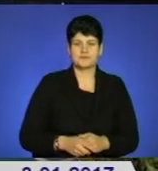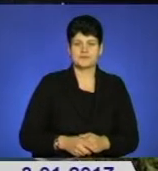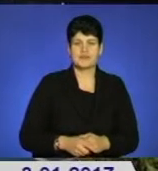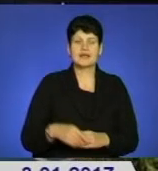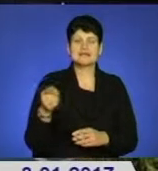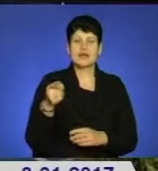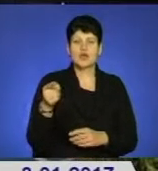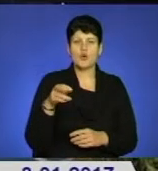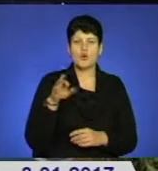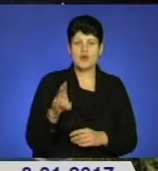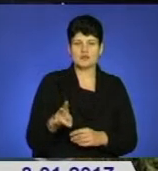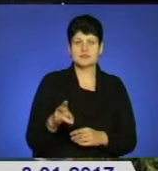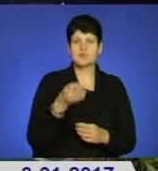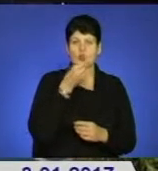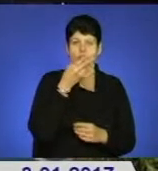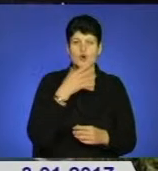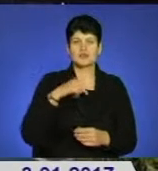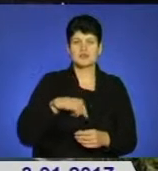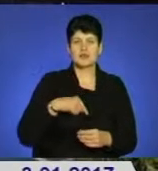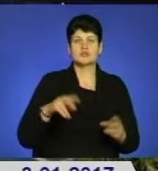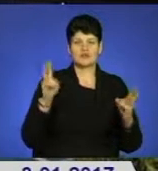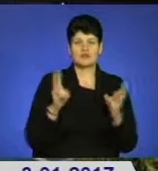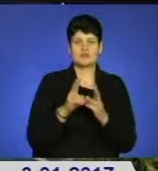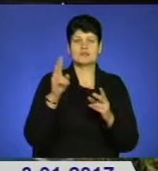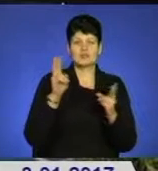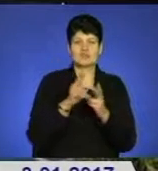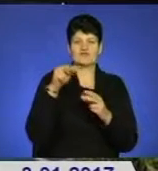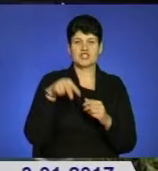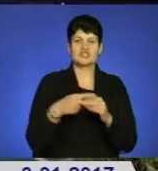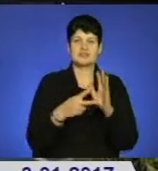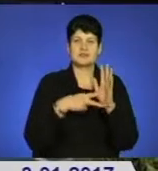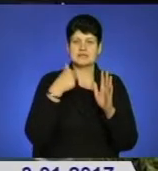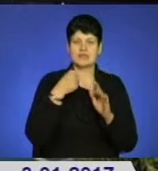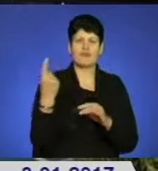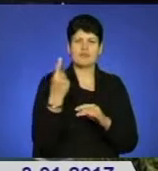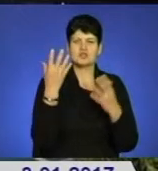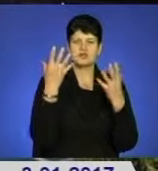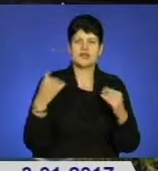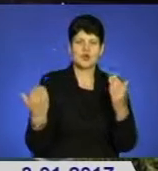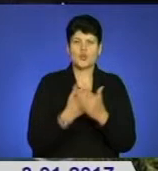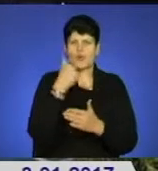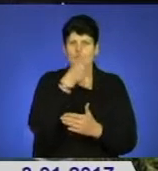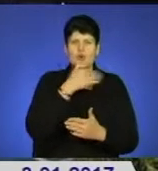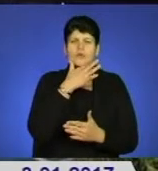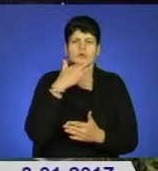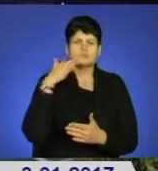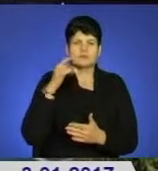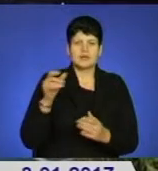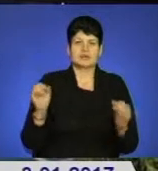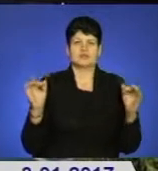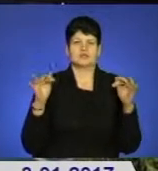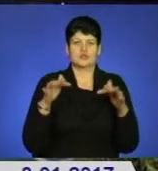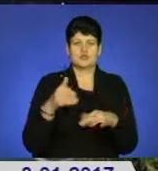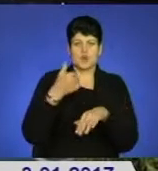Тернополяни з хорошим настроєм і вірою у мир зустріли 2017 рік. Уже у перший день Нового року чимало людей зійшлося